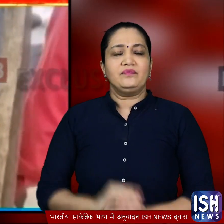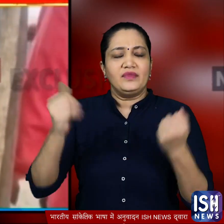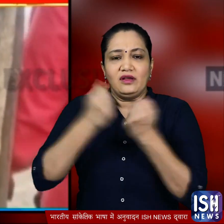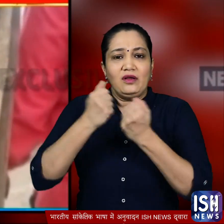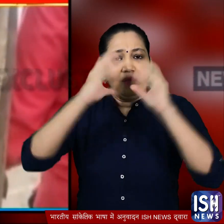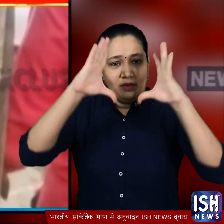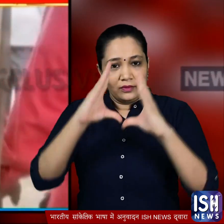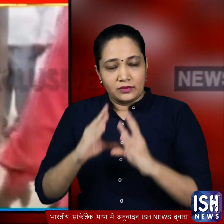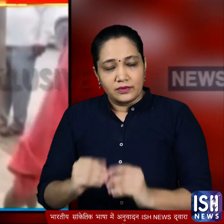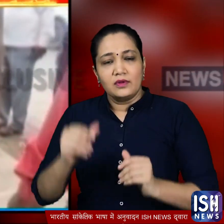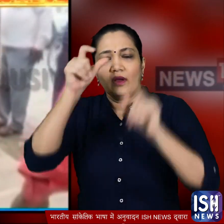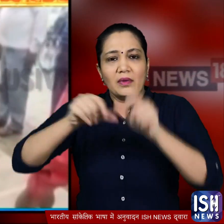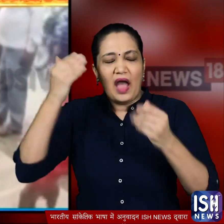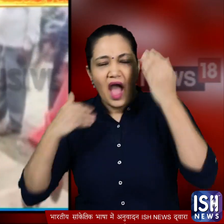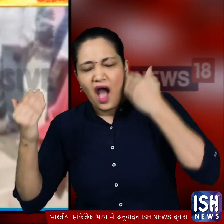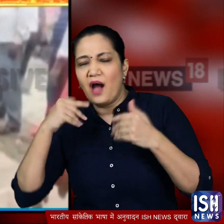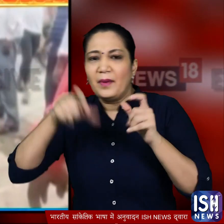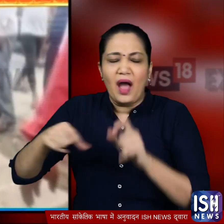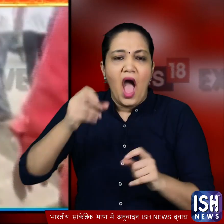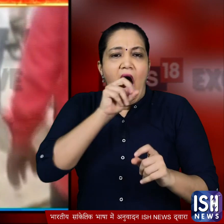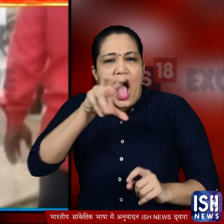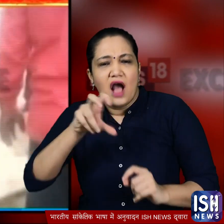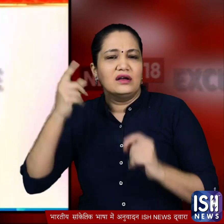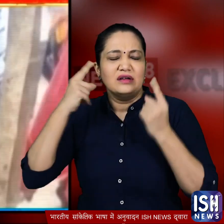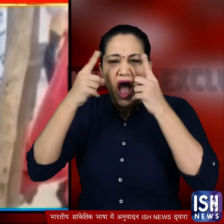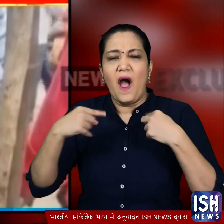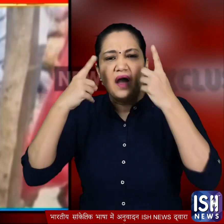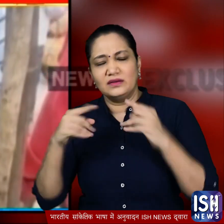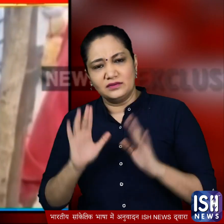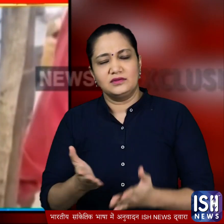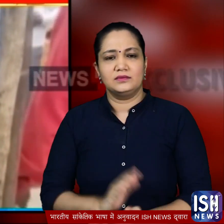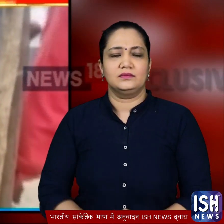झगड़ा शांत हुआ तो वहां घायलों के घरों में चीख पुकार की आवाज सुनाई देने लगी।